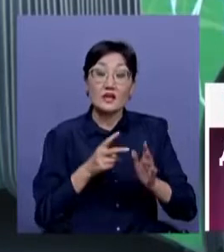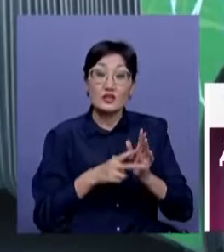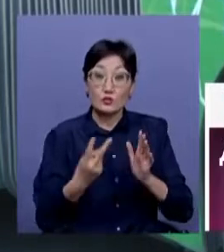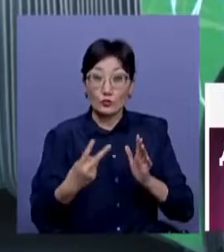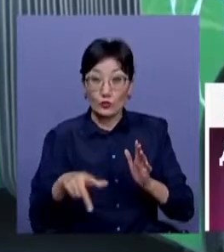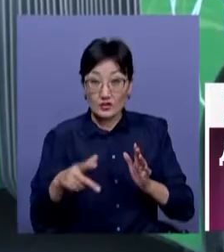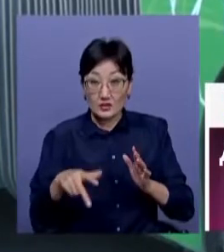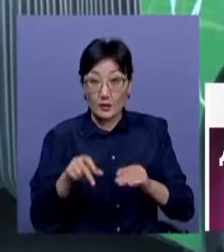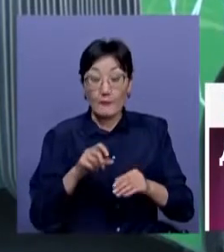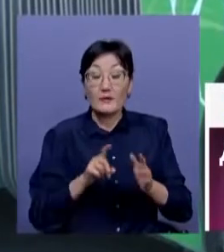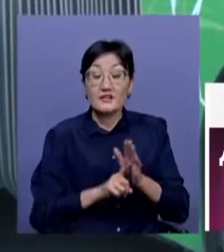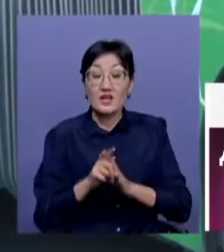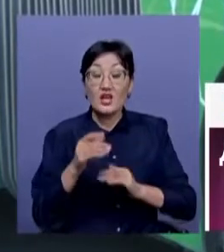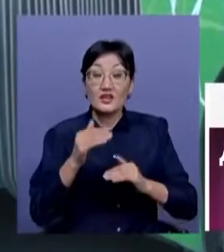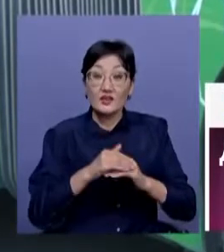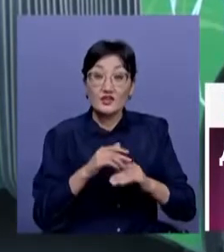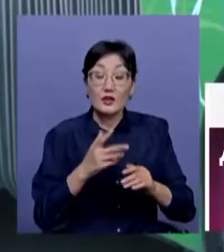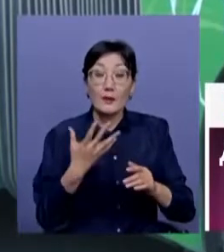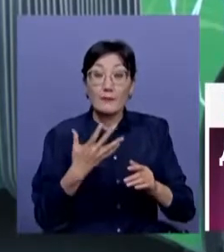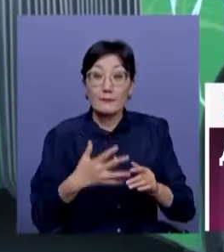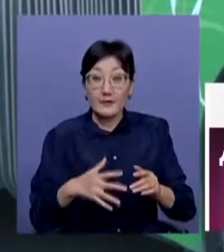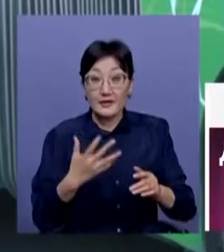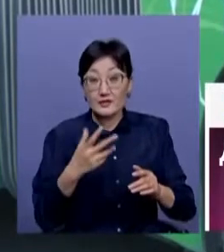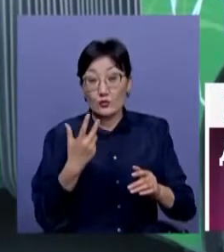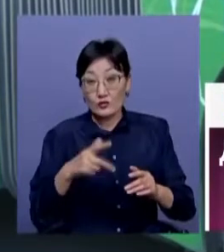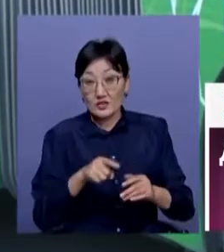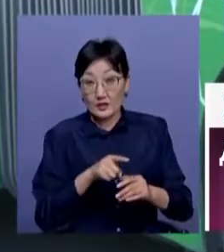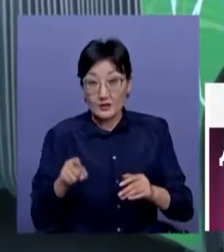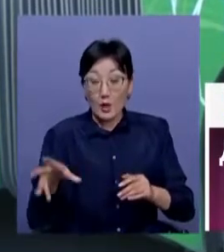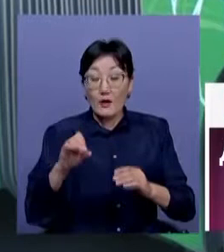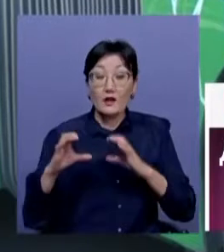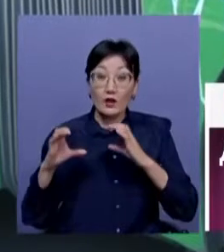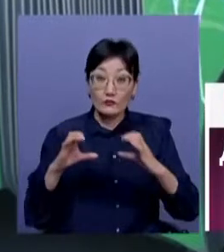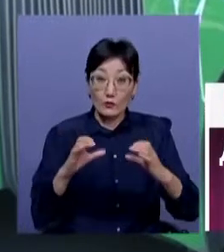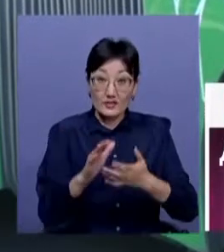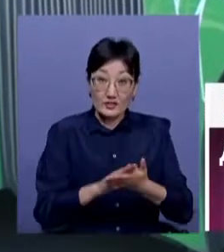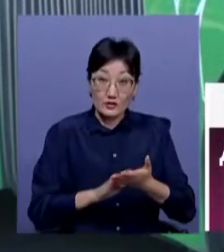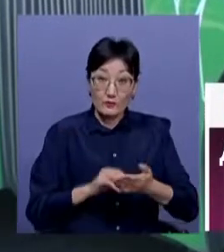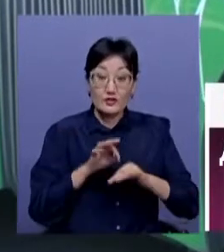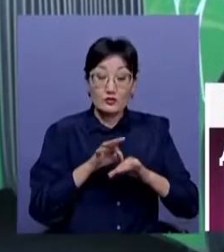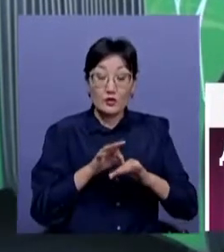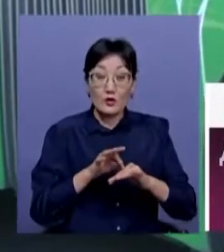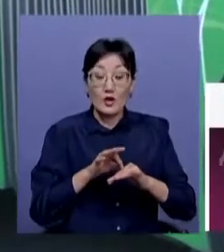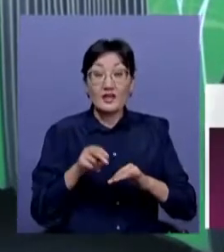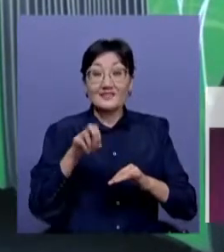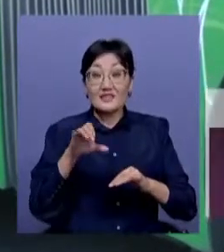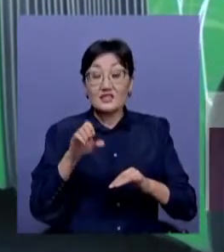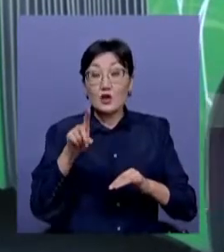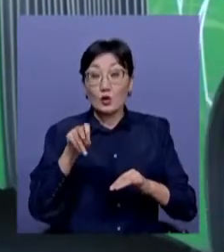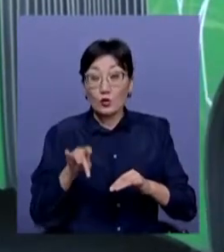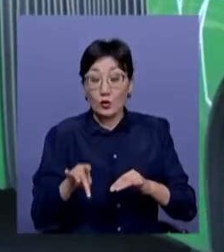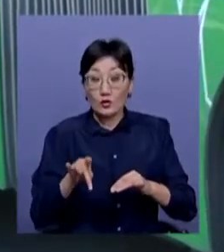басталады. Кешкі 5:30-ға дейін бүкіл автобусты дезинфекция жасаймыз. Бұл дисклор дейді,